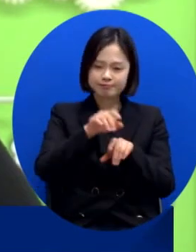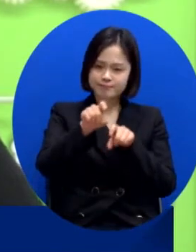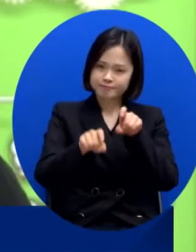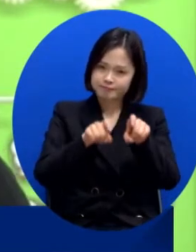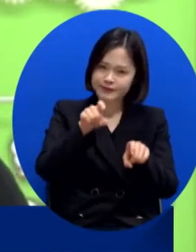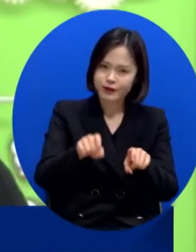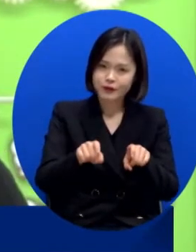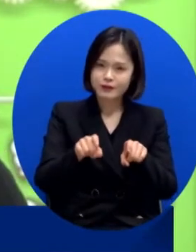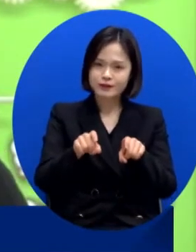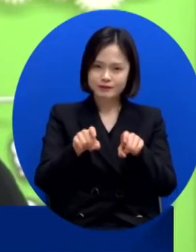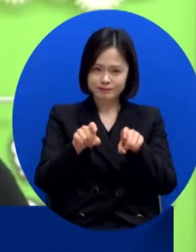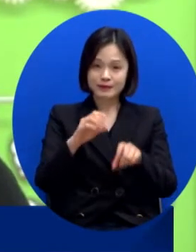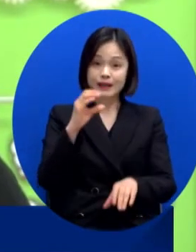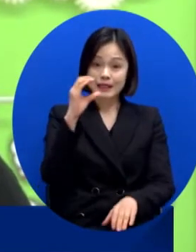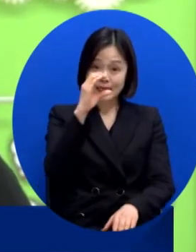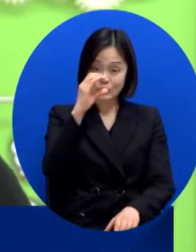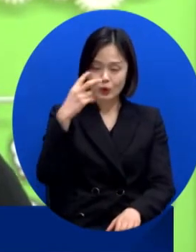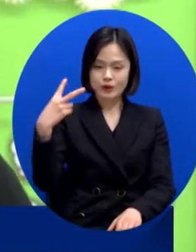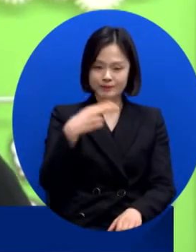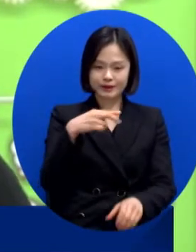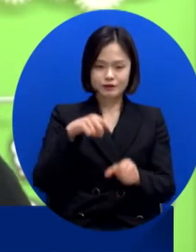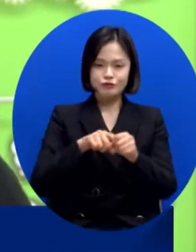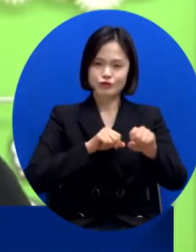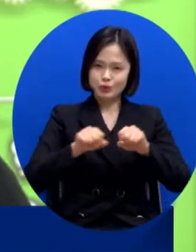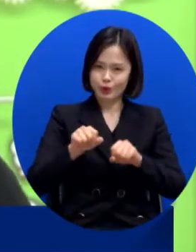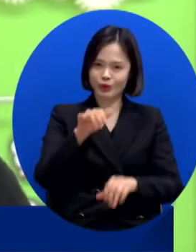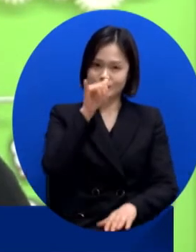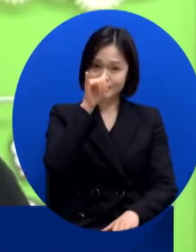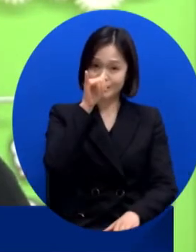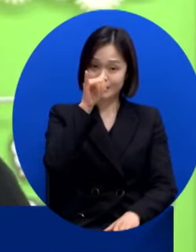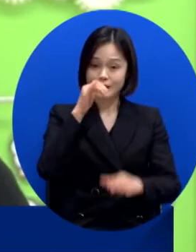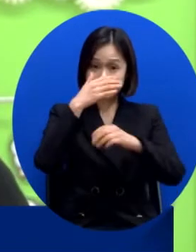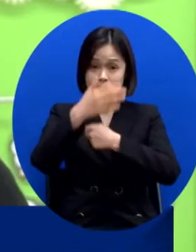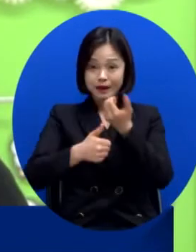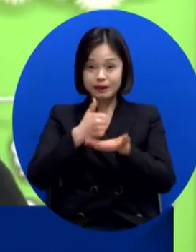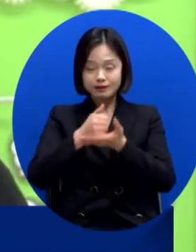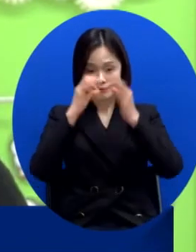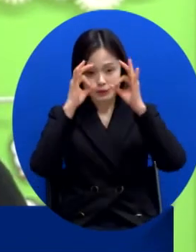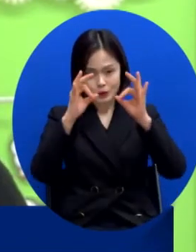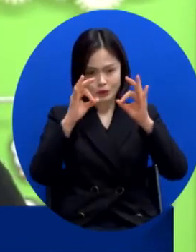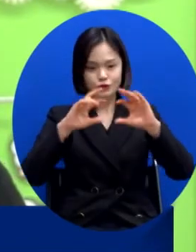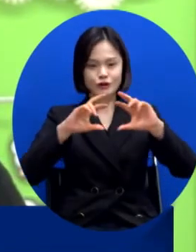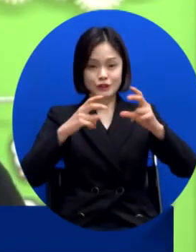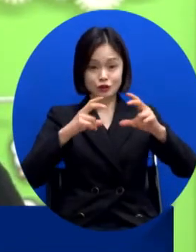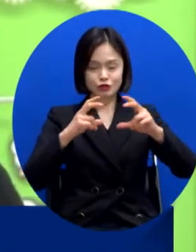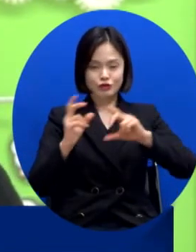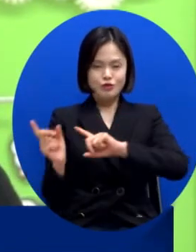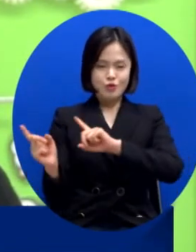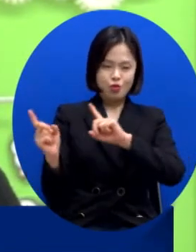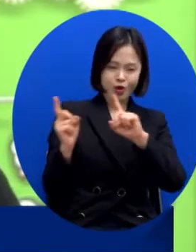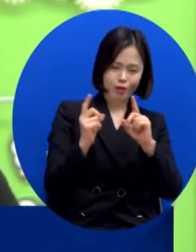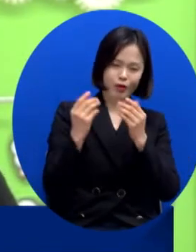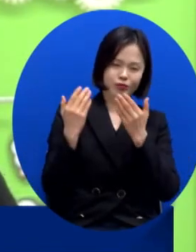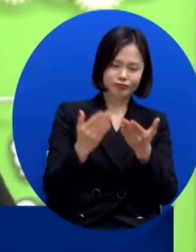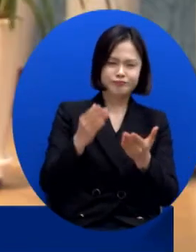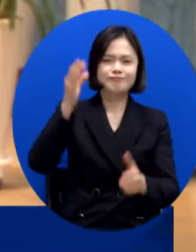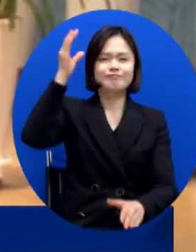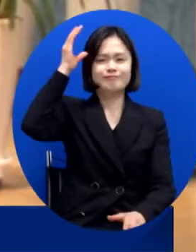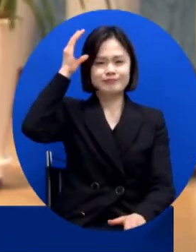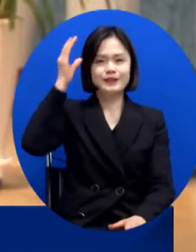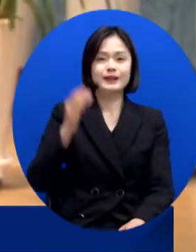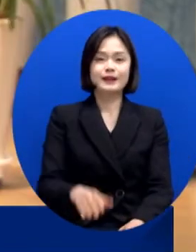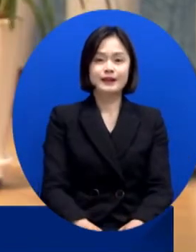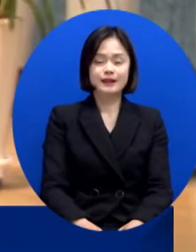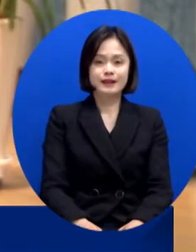들이 있고요 이러한 실천들을 통해서 하나님이 보기 좋은 그런 친구를 다시금 회복해 내는 일이 있었으면 좋겠습니다